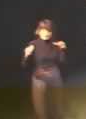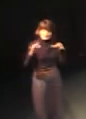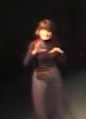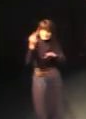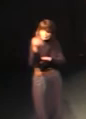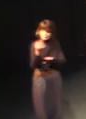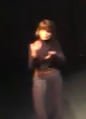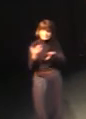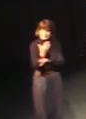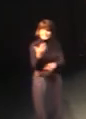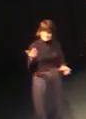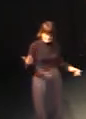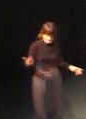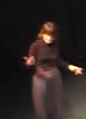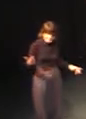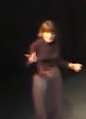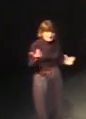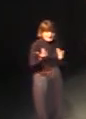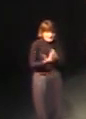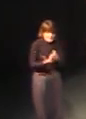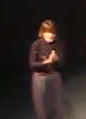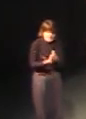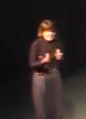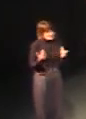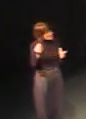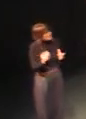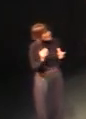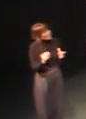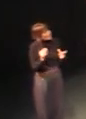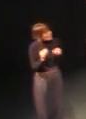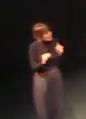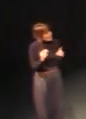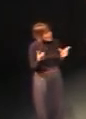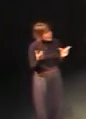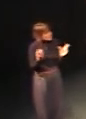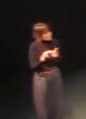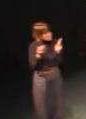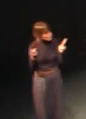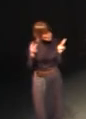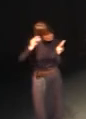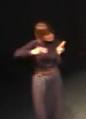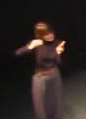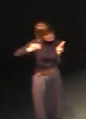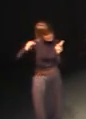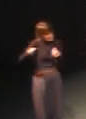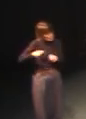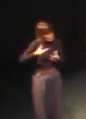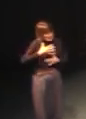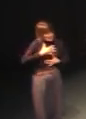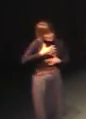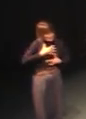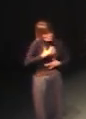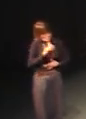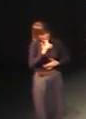on a l'impression quand on lit les la presse que cela va être très facile que